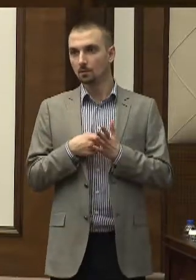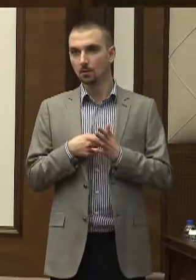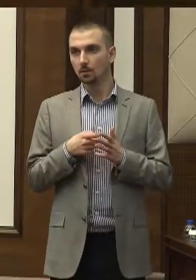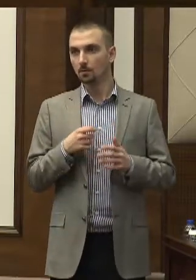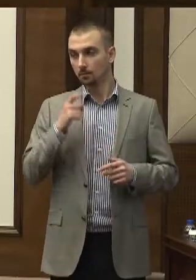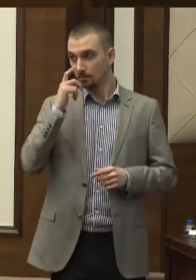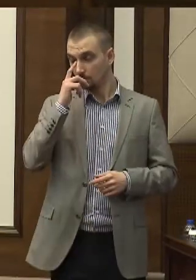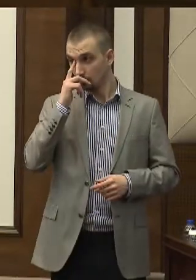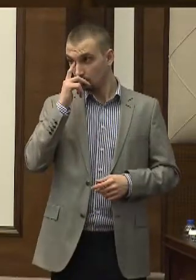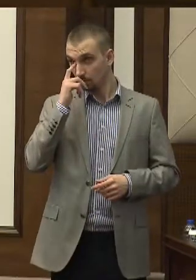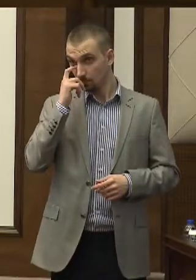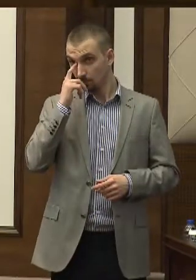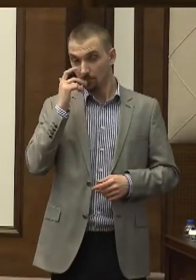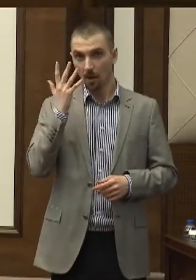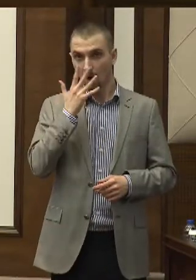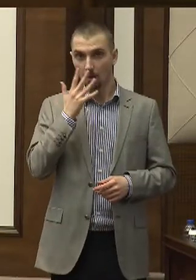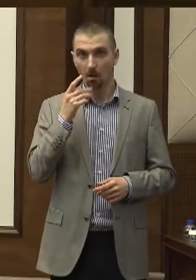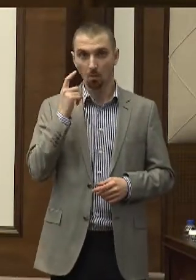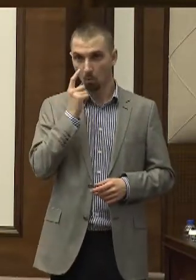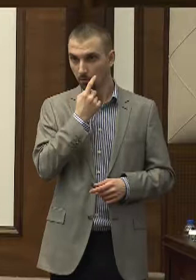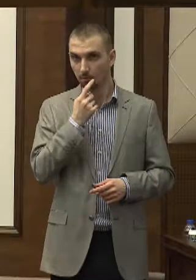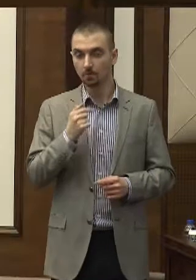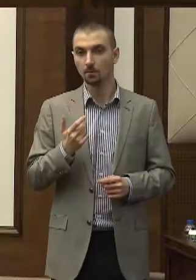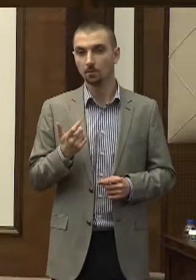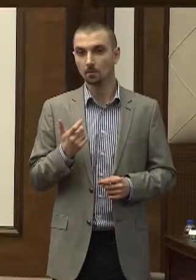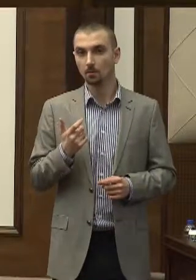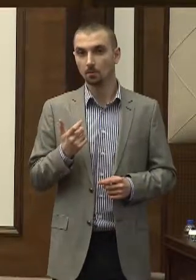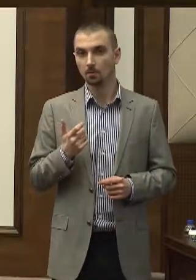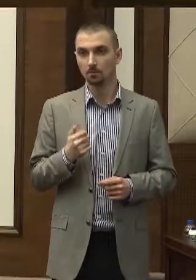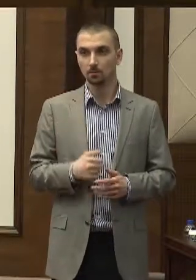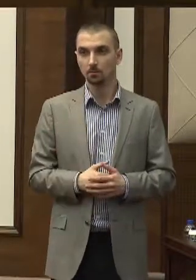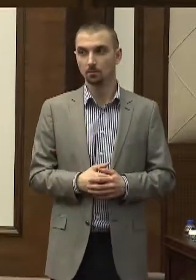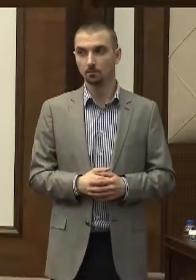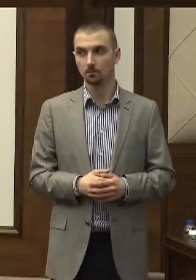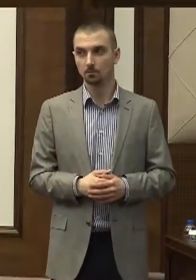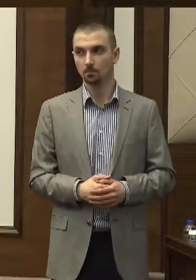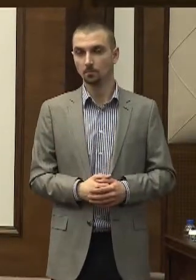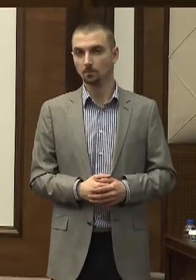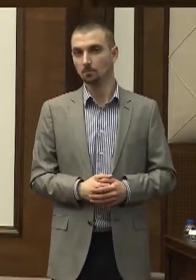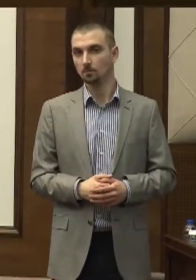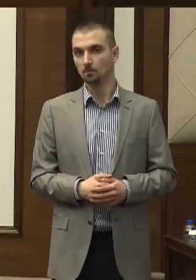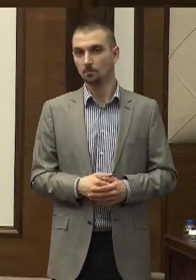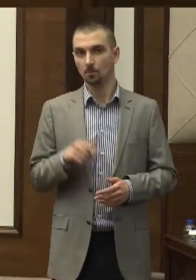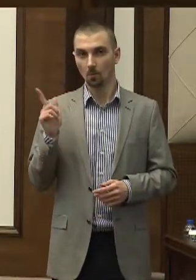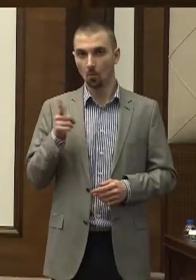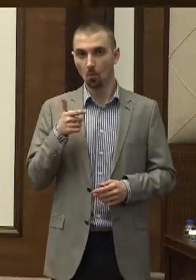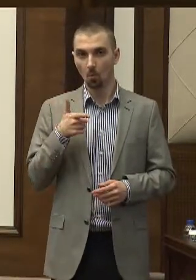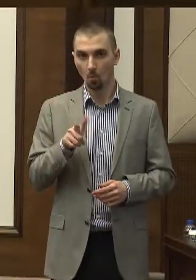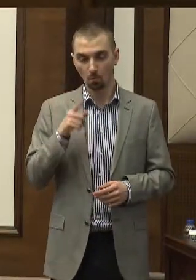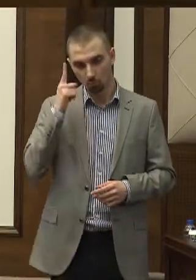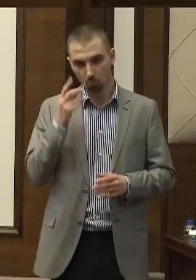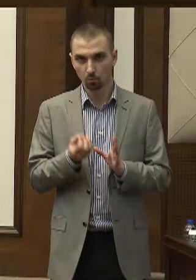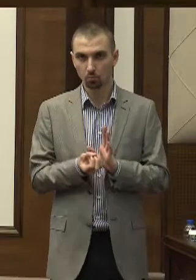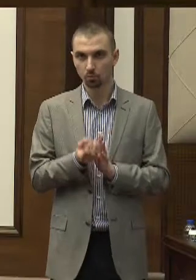Onu demeyin ya. Karagöz Mehmet denilen kişi de Recep Bey bilir bunu burada, ben de biliyorum. O köyün